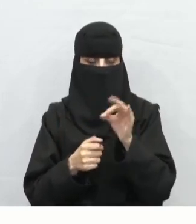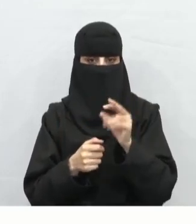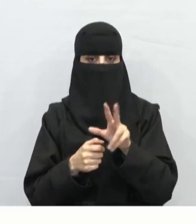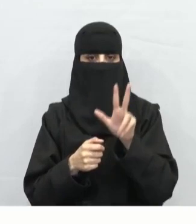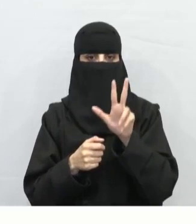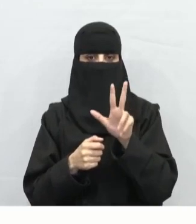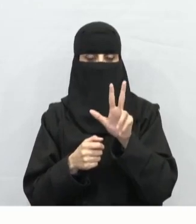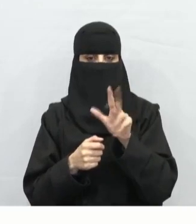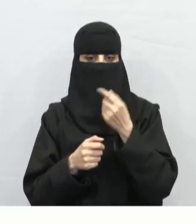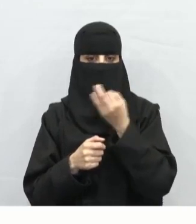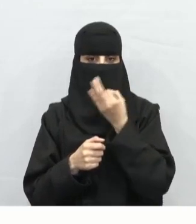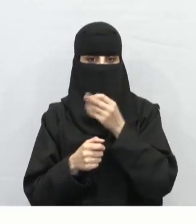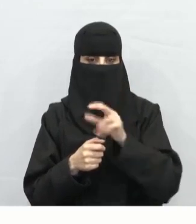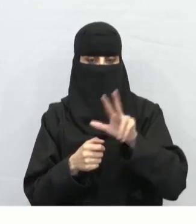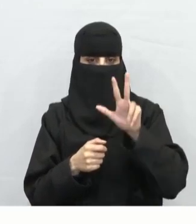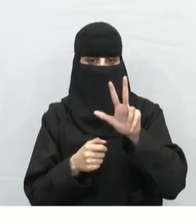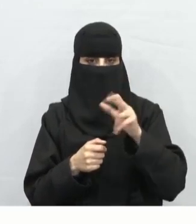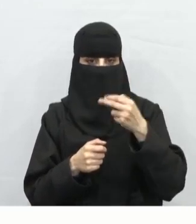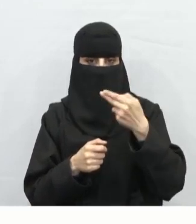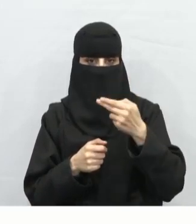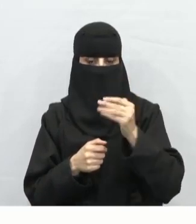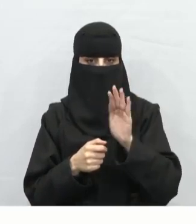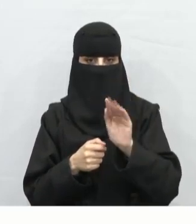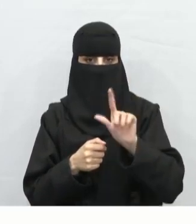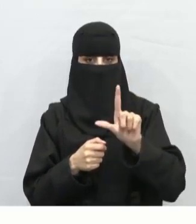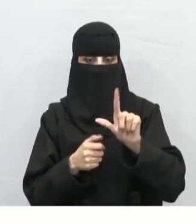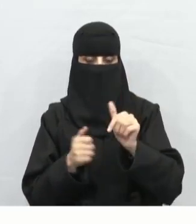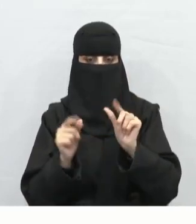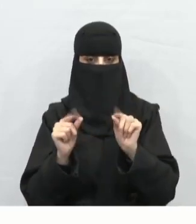العسل احسنتم العسل العسلي